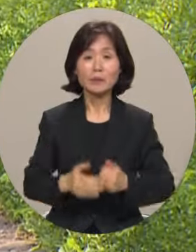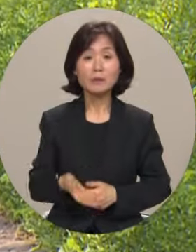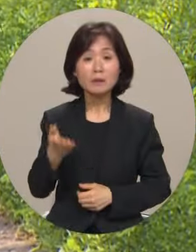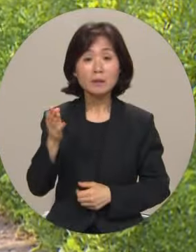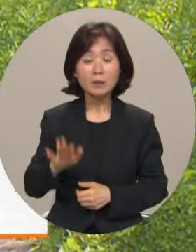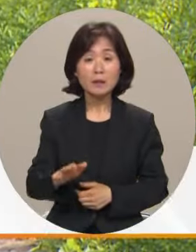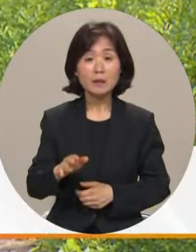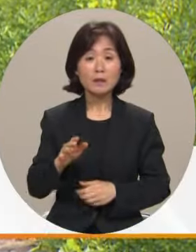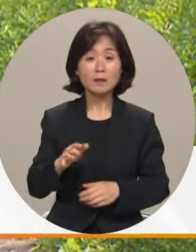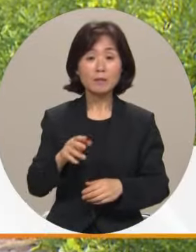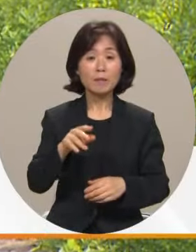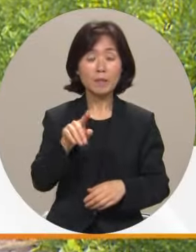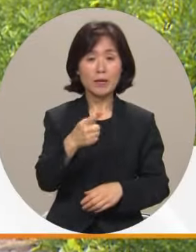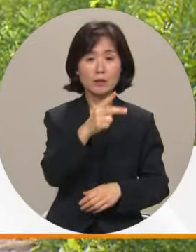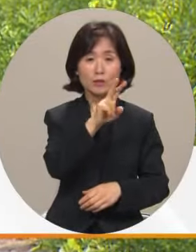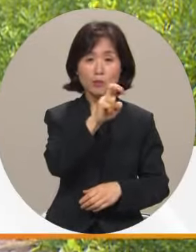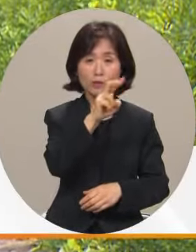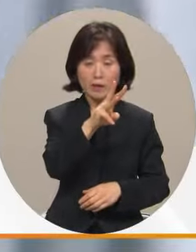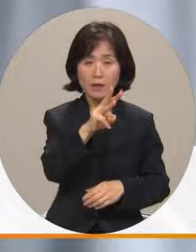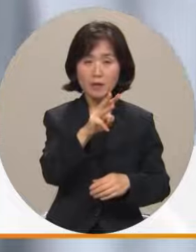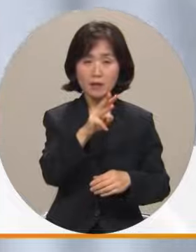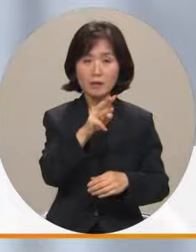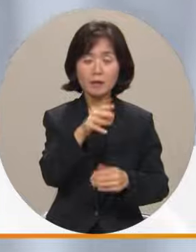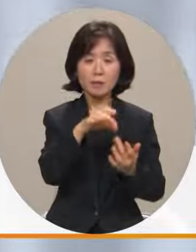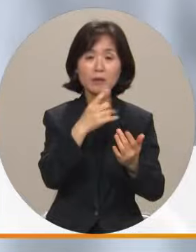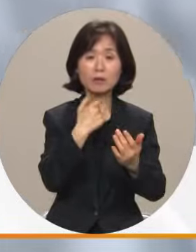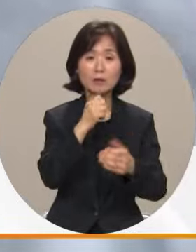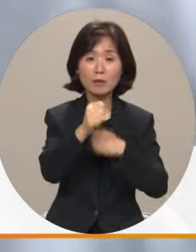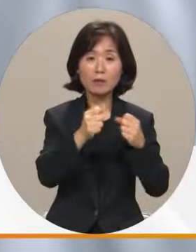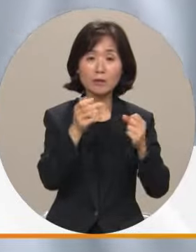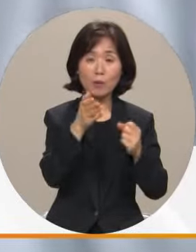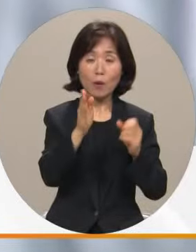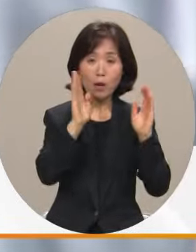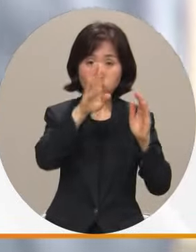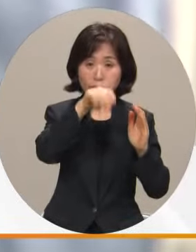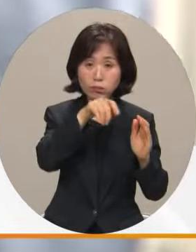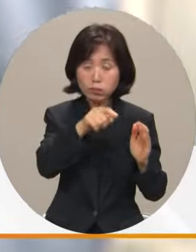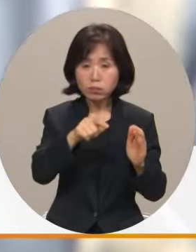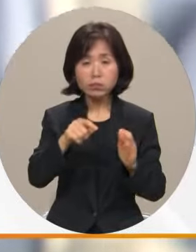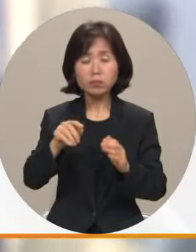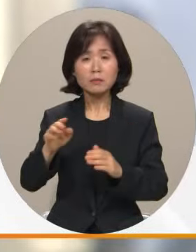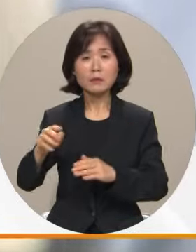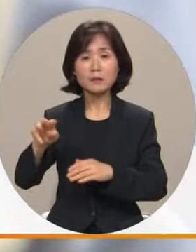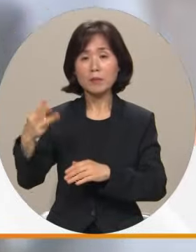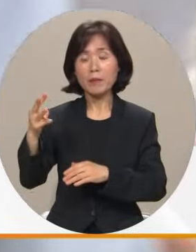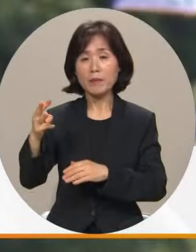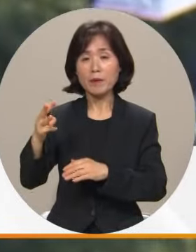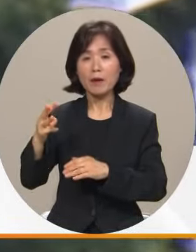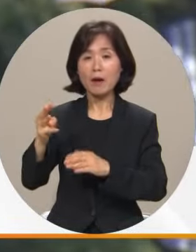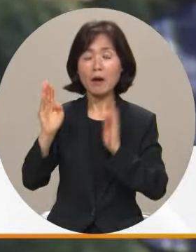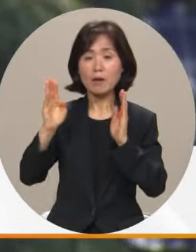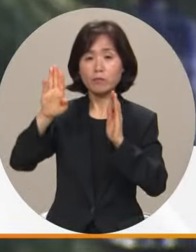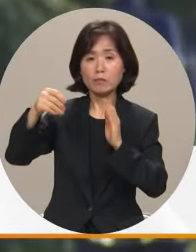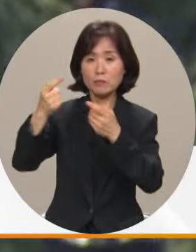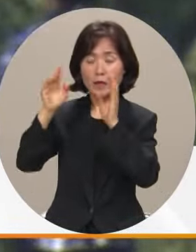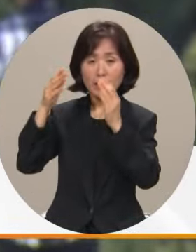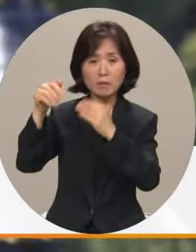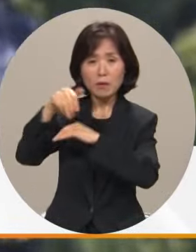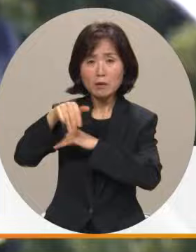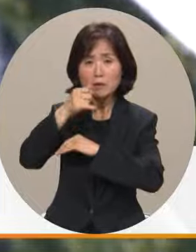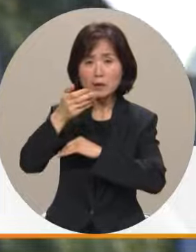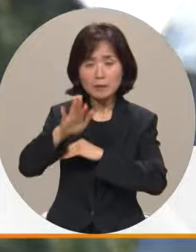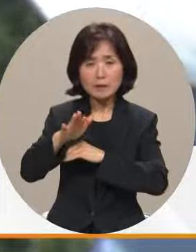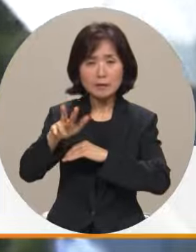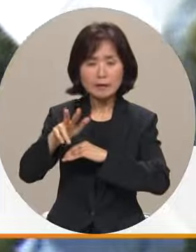그런데 기존 123명을 선발하던 자유전공 학부에 더해 당초 300명 대의 학부 대학을 계획했지만 절반 수준으로